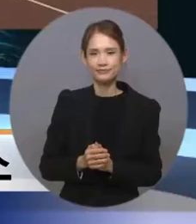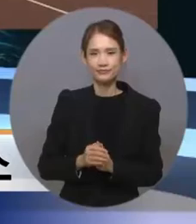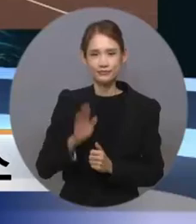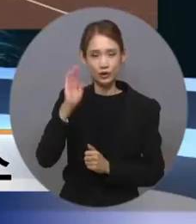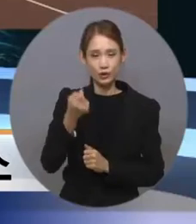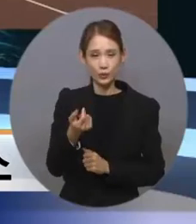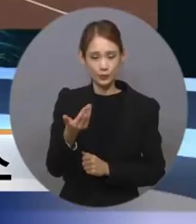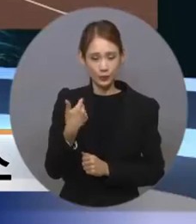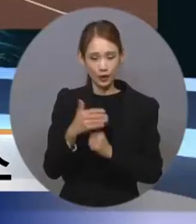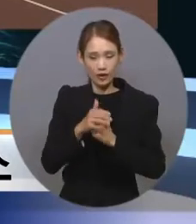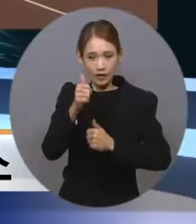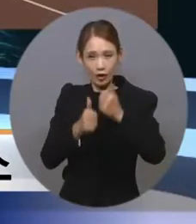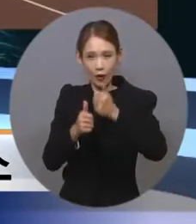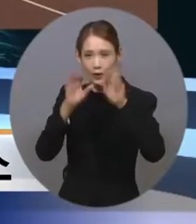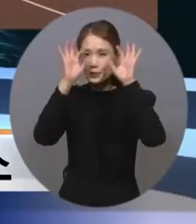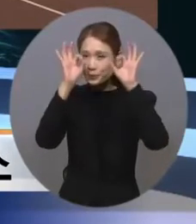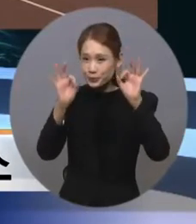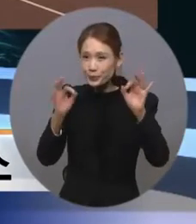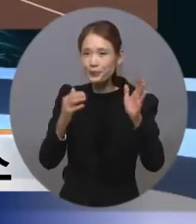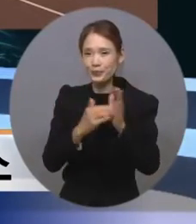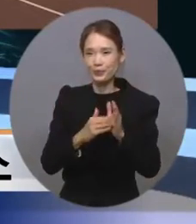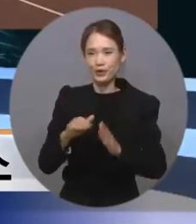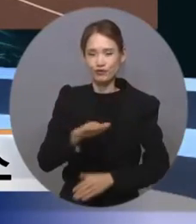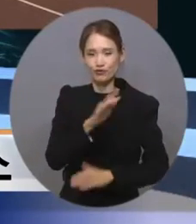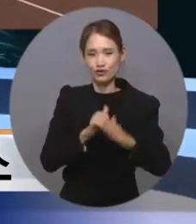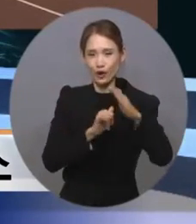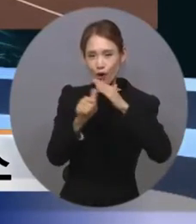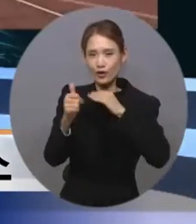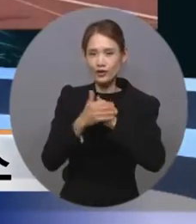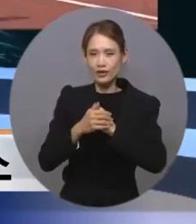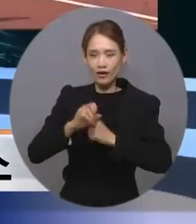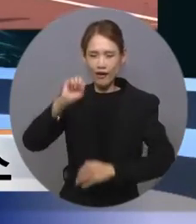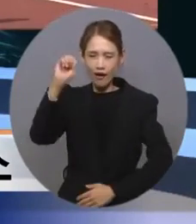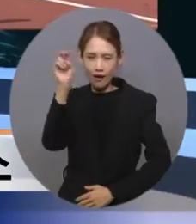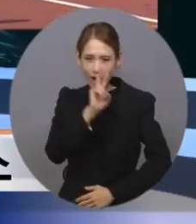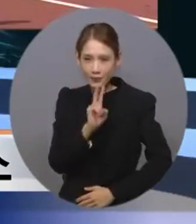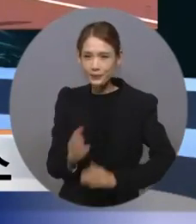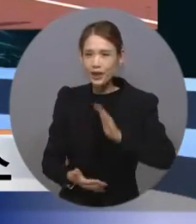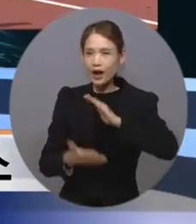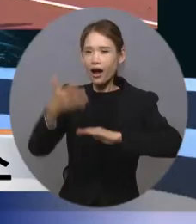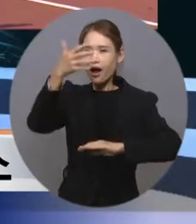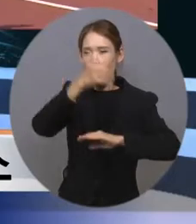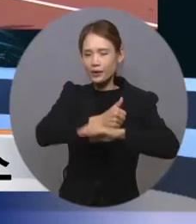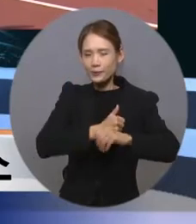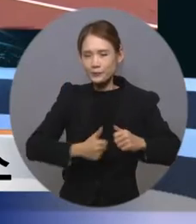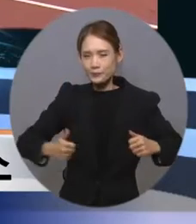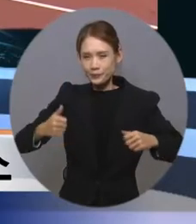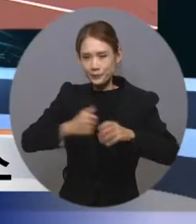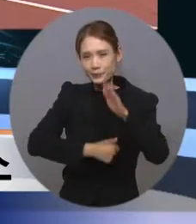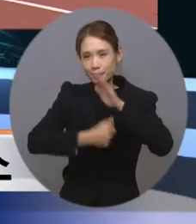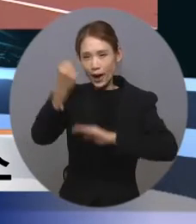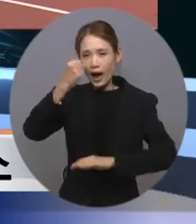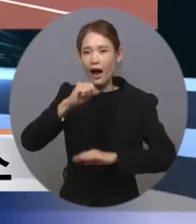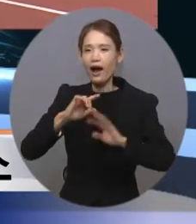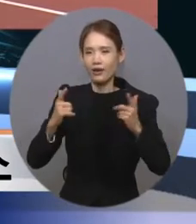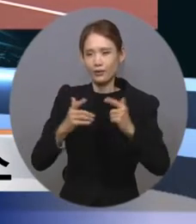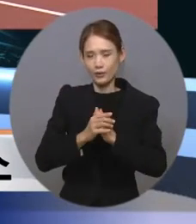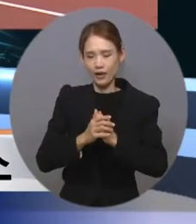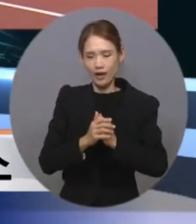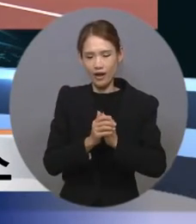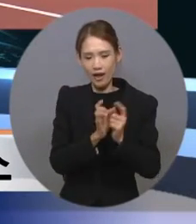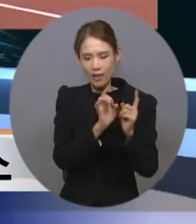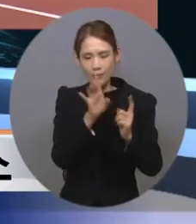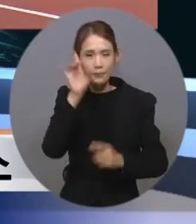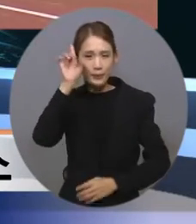앞서 멋진 경기 보셨는데요. 우리 선수들이 하루아침에 정상의 자리에 오른 것은 아닙니다. 한땀 한땀 노력이